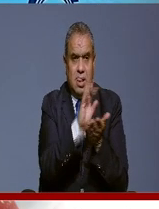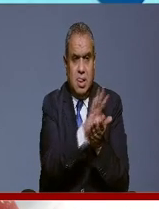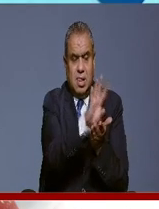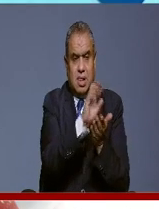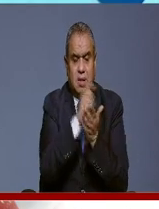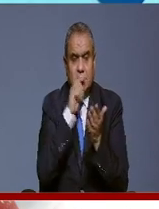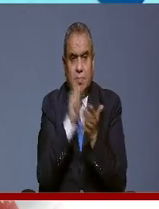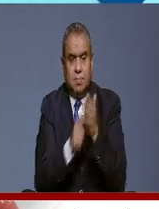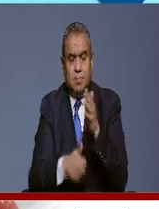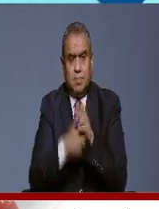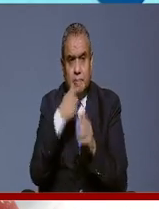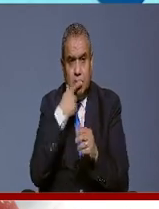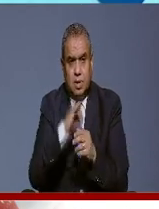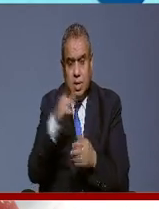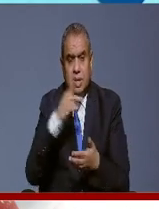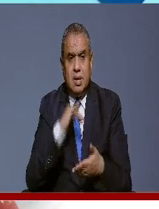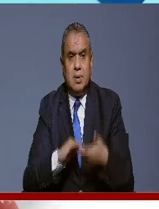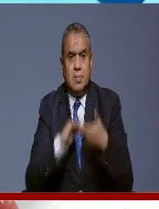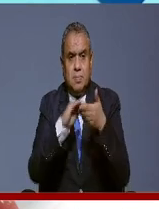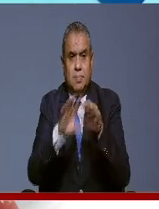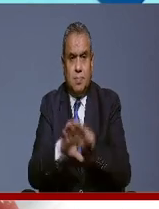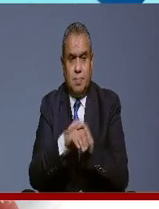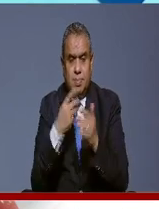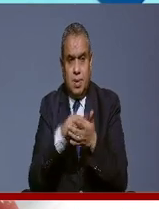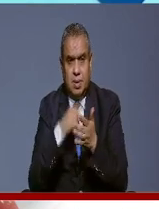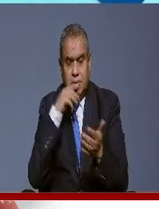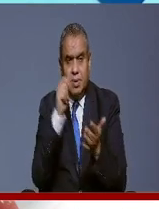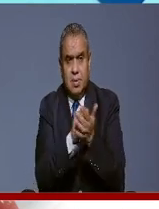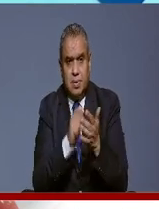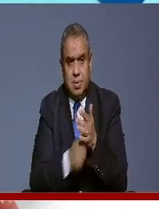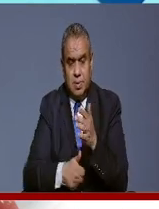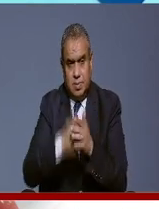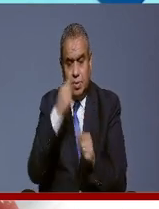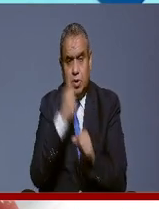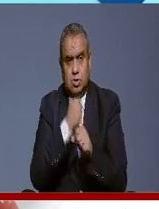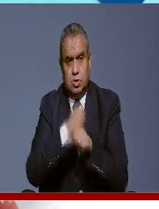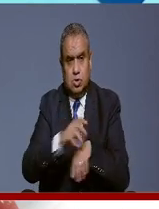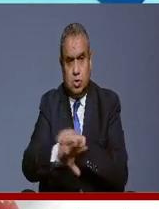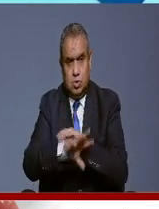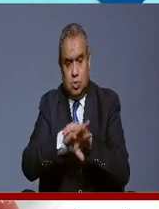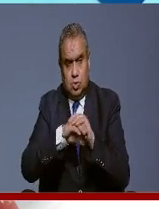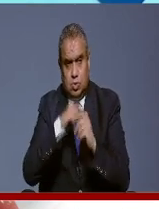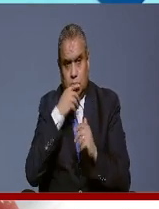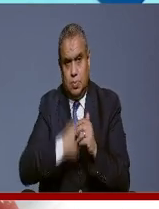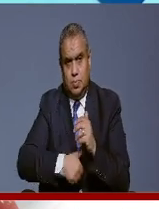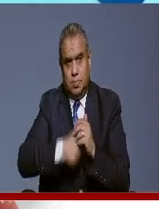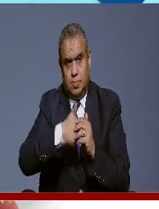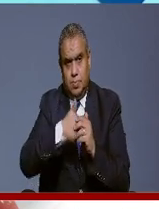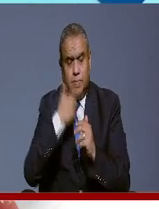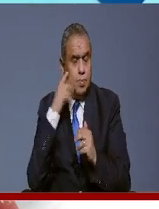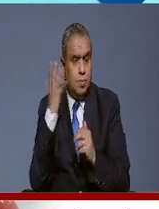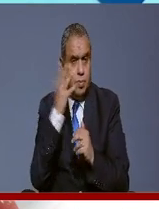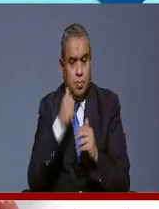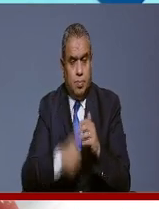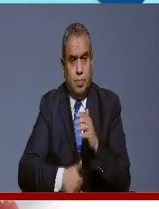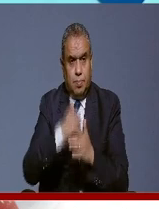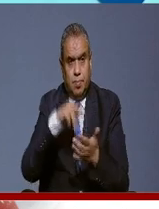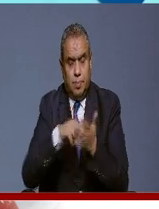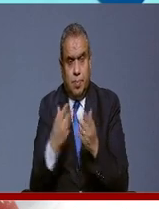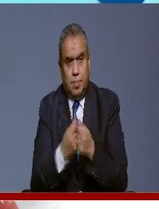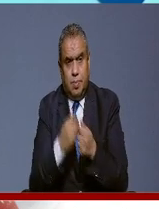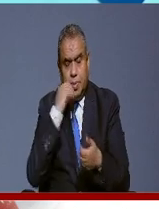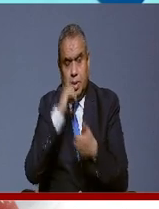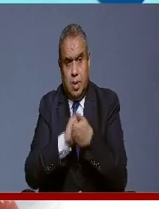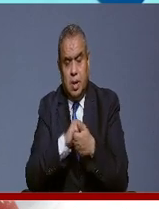دايمة، وده اللي بيساعدني إنه بيجي بأفكار جديدة وبيجي يشتغل. فدي برضو من الإمكانيات اللي إحنا بنقولها سواء للقطاع